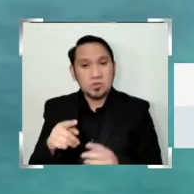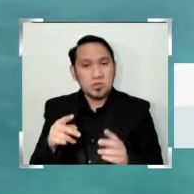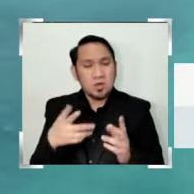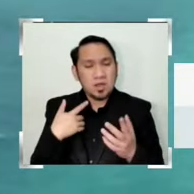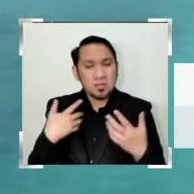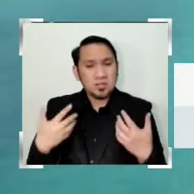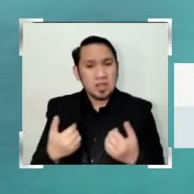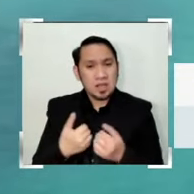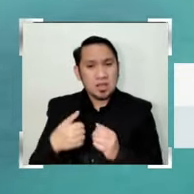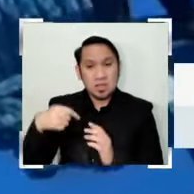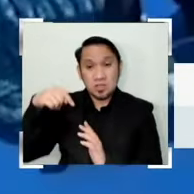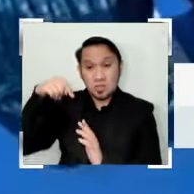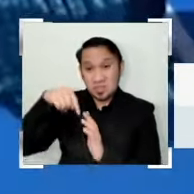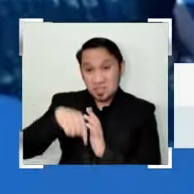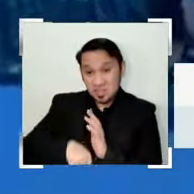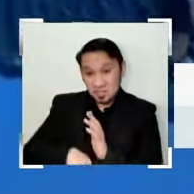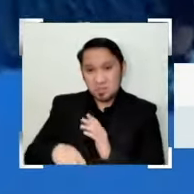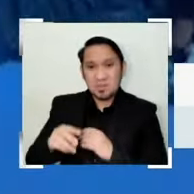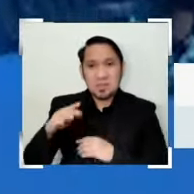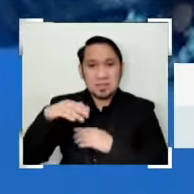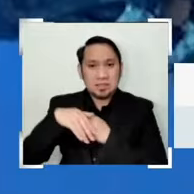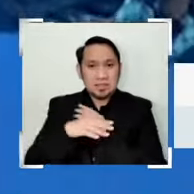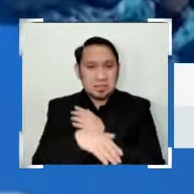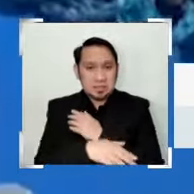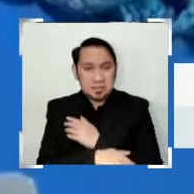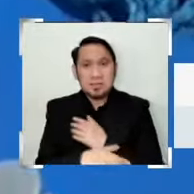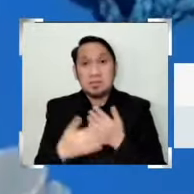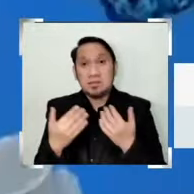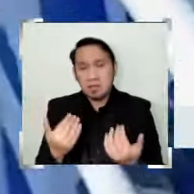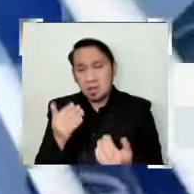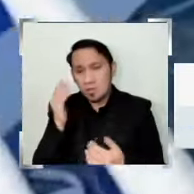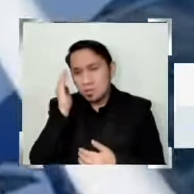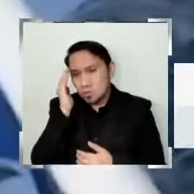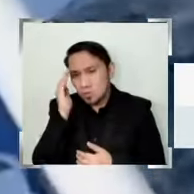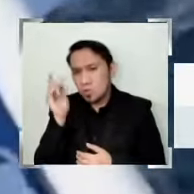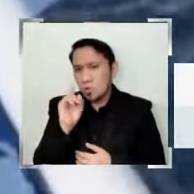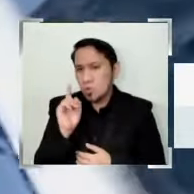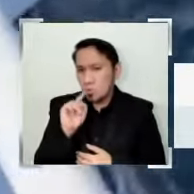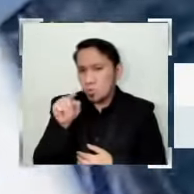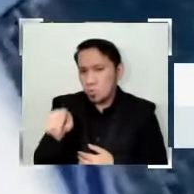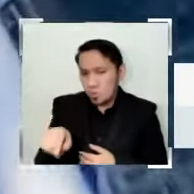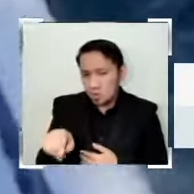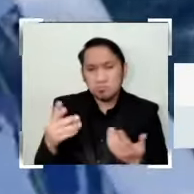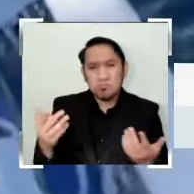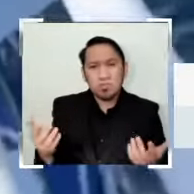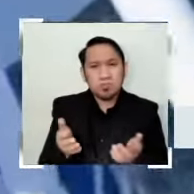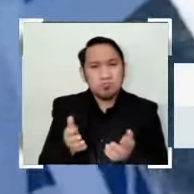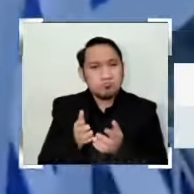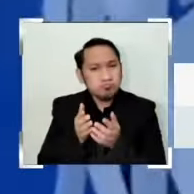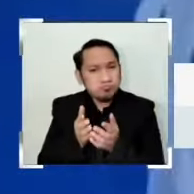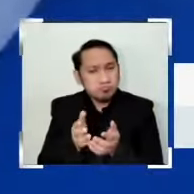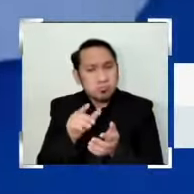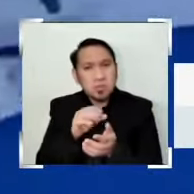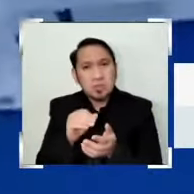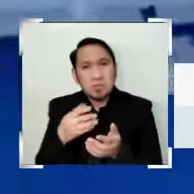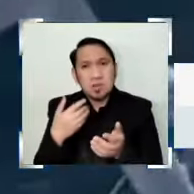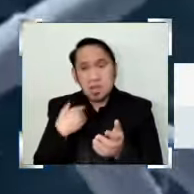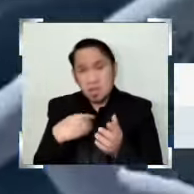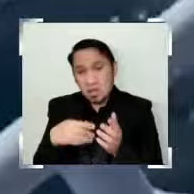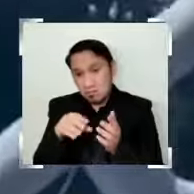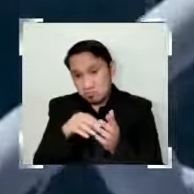MT Princess Empress. Aalamin pa nila kung ano ang lagay ng karga ng barko o kung nabutas ba ang